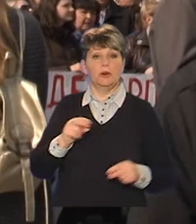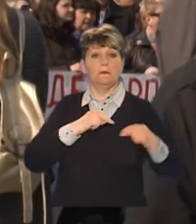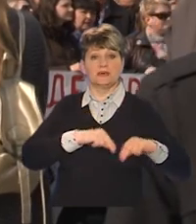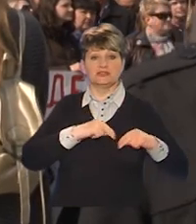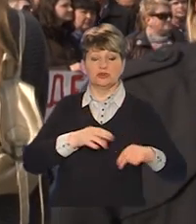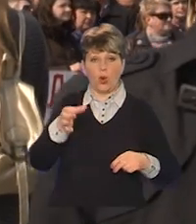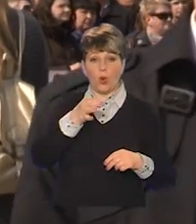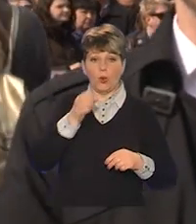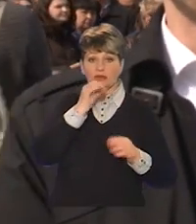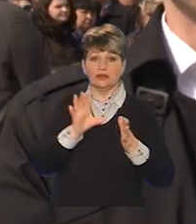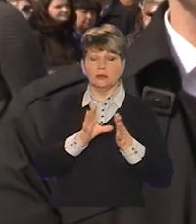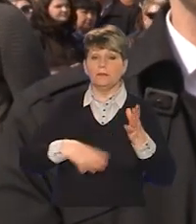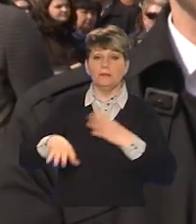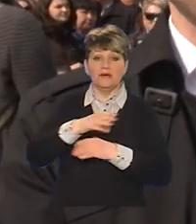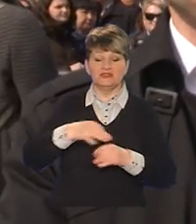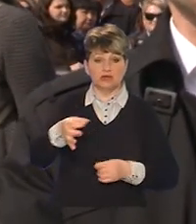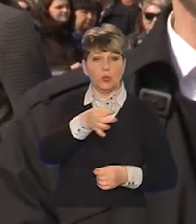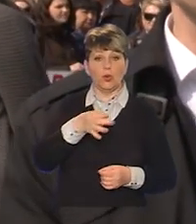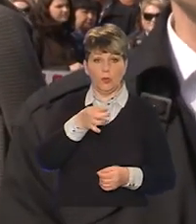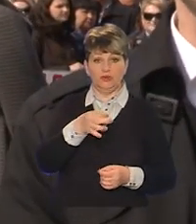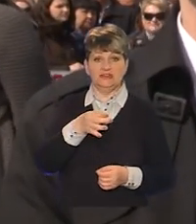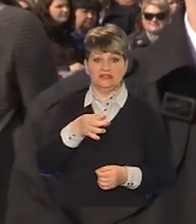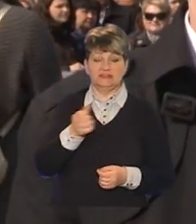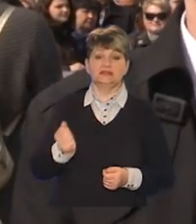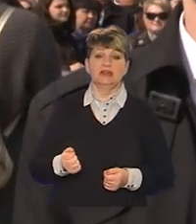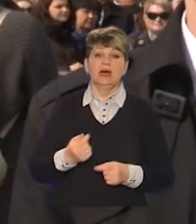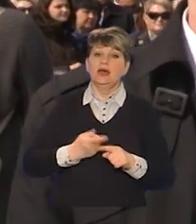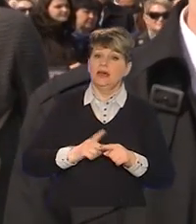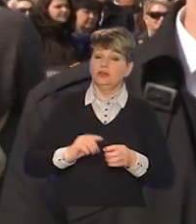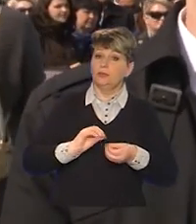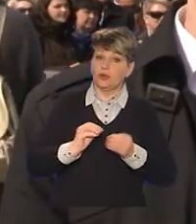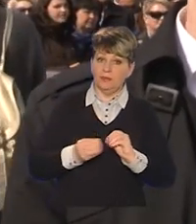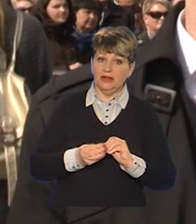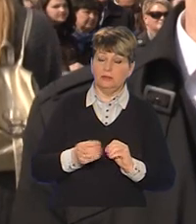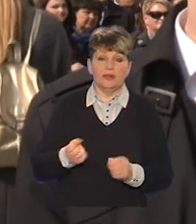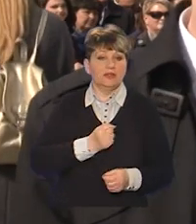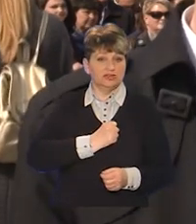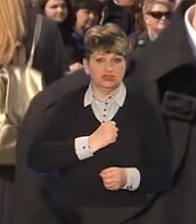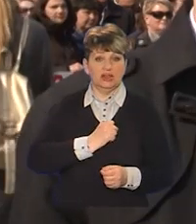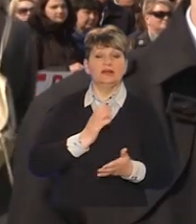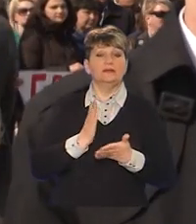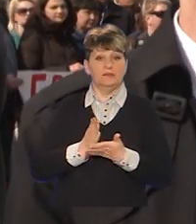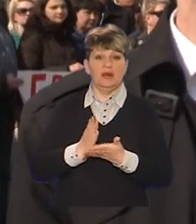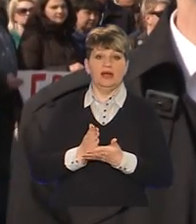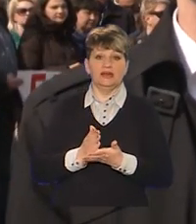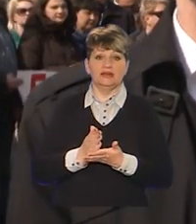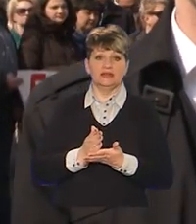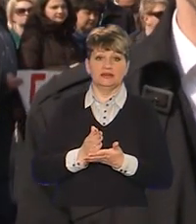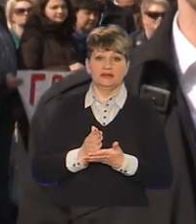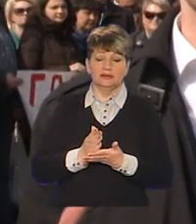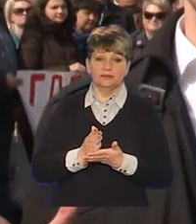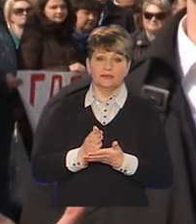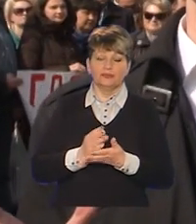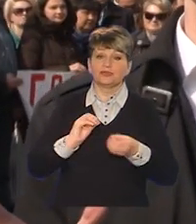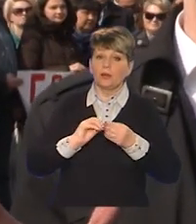працівників обленерго по всій області, якщо говорити про всі структурні підрозділи. Ця проблема також, на жаль, має похідне